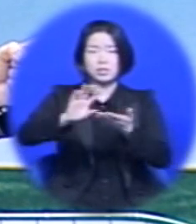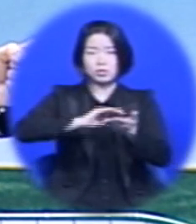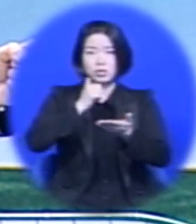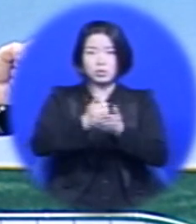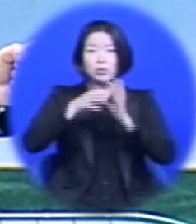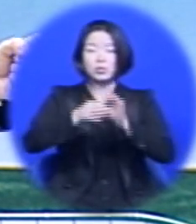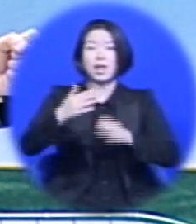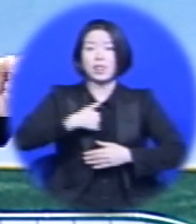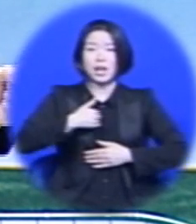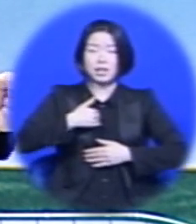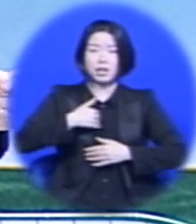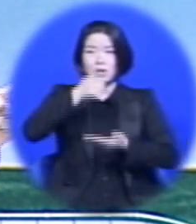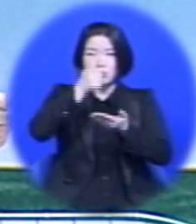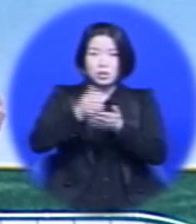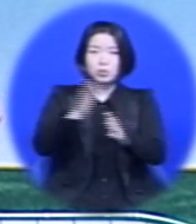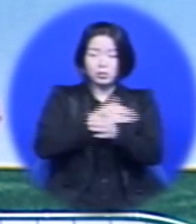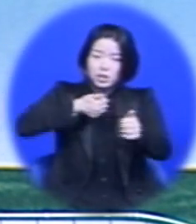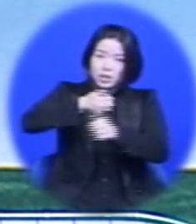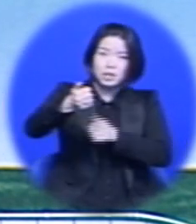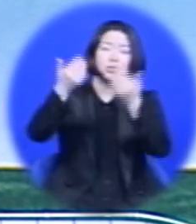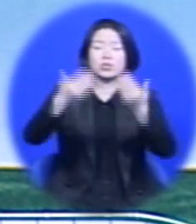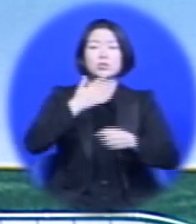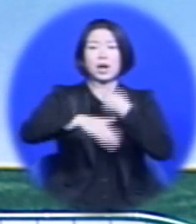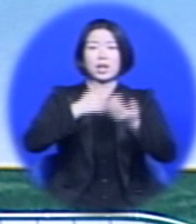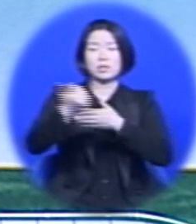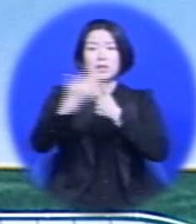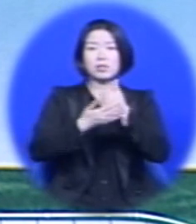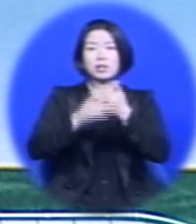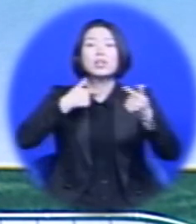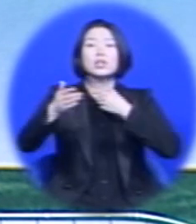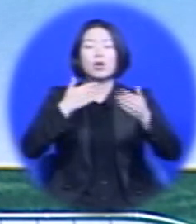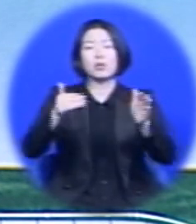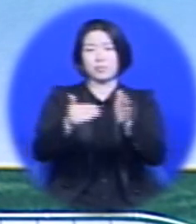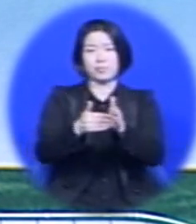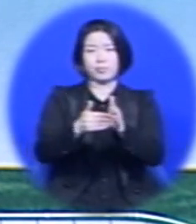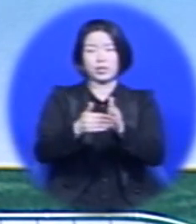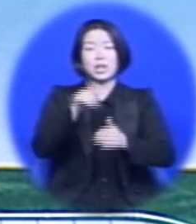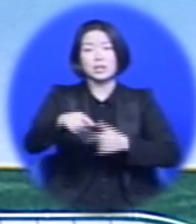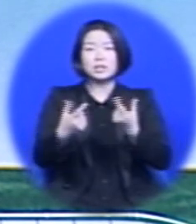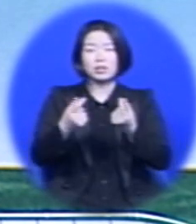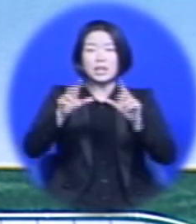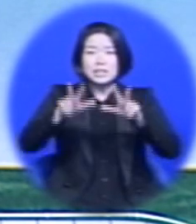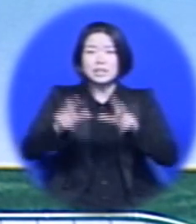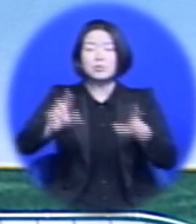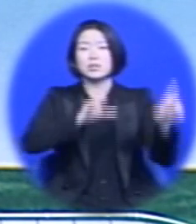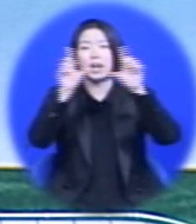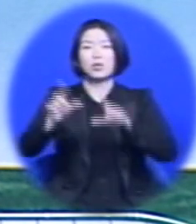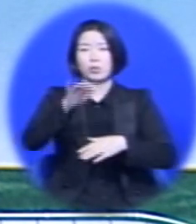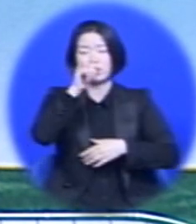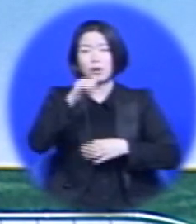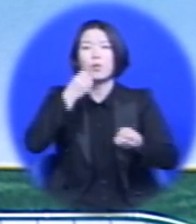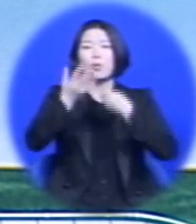나에게 죄에서 이김을 주시는 하나님의 은혜를 내가 경험했고 그렇게 내가 지금 살고 있노라고